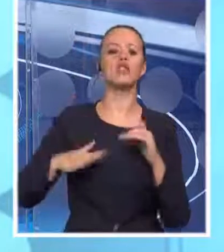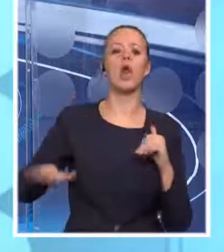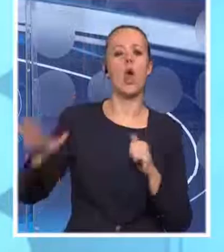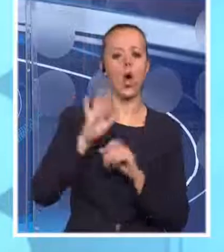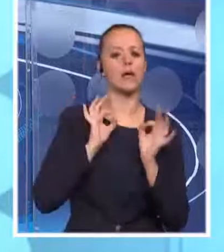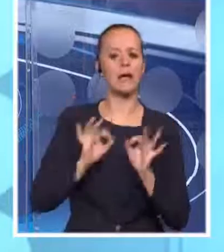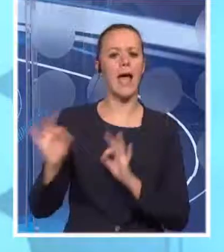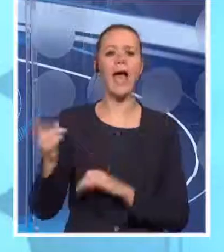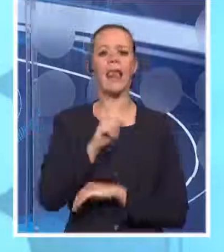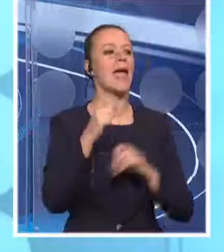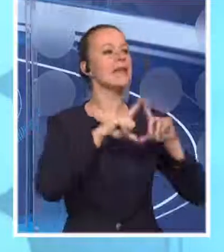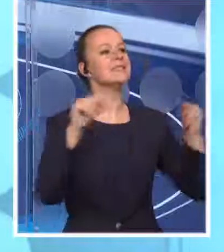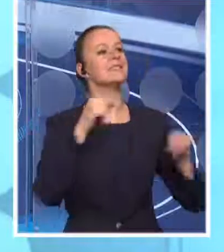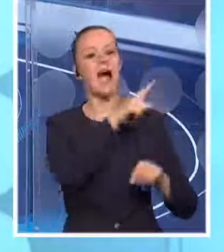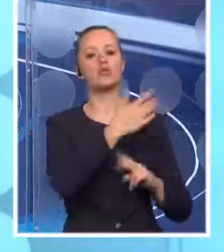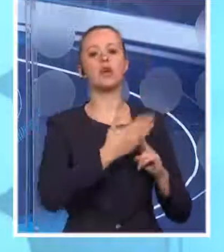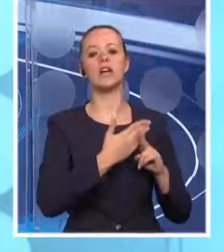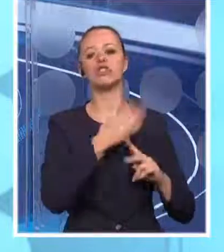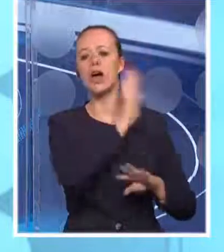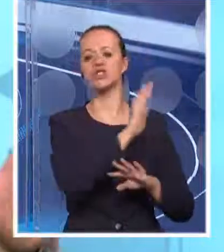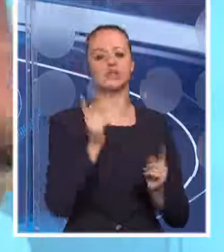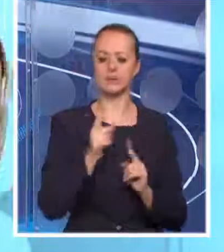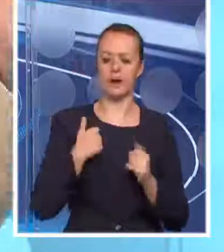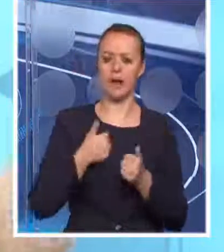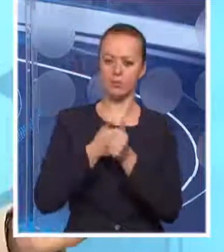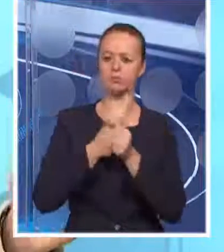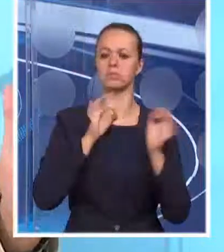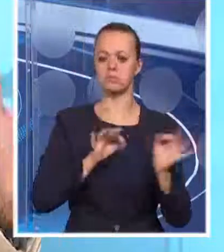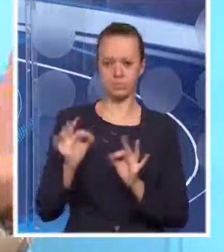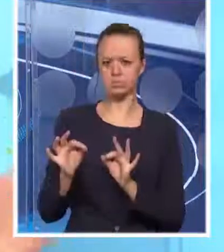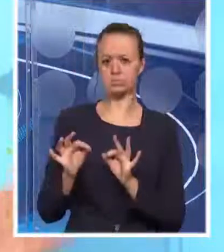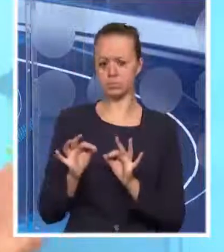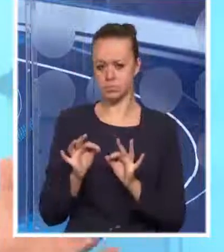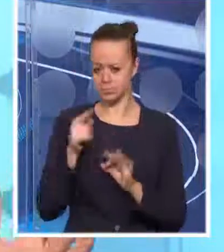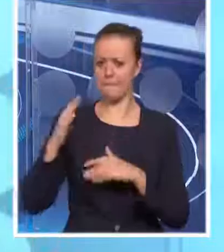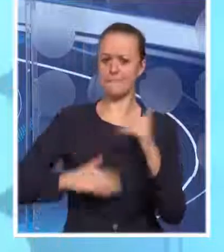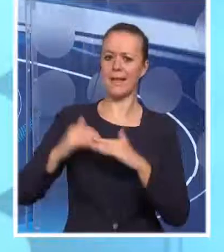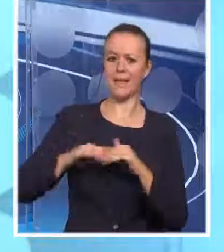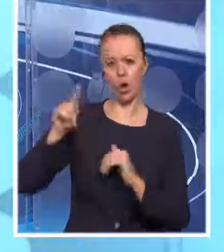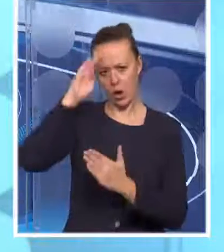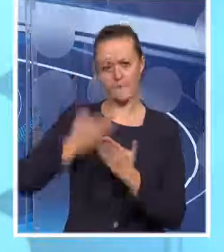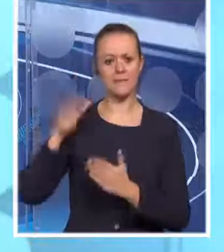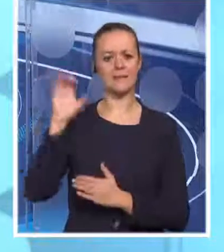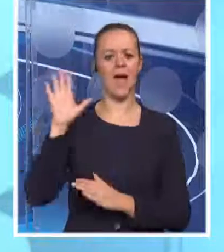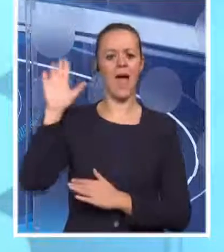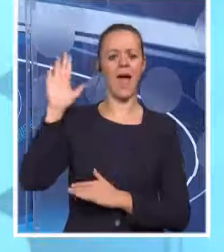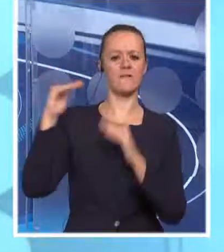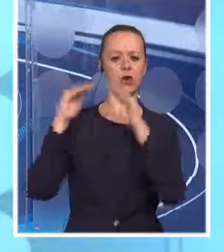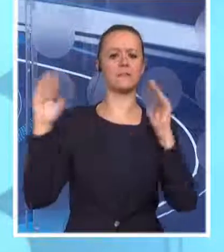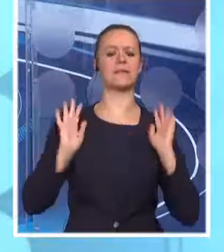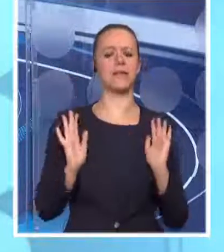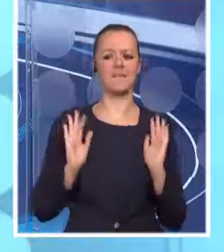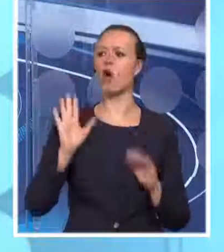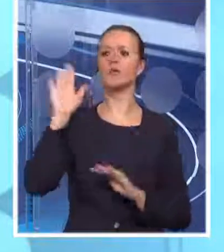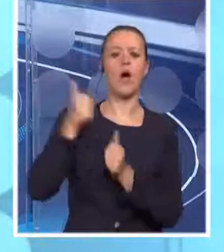metodologiji zemljoradničke zadruge u Šašincima ili ne znam ja čemu. Jednostavno, to je jedna metodologija priznata na evropskom nivou. Čitava Evropska